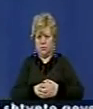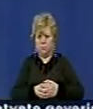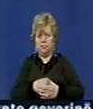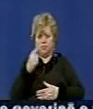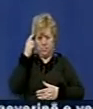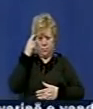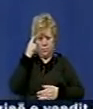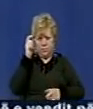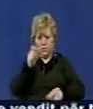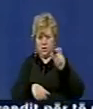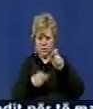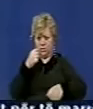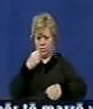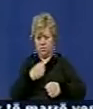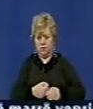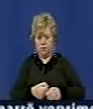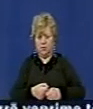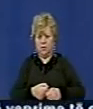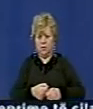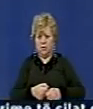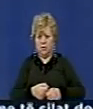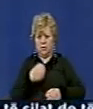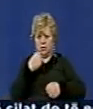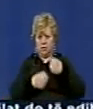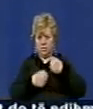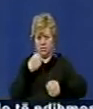amnistuar individët për krimet e pretenduara.